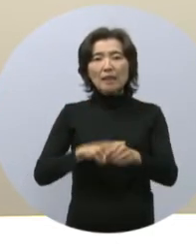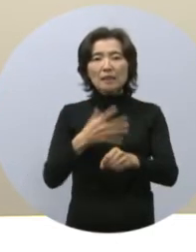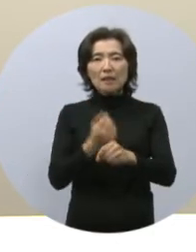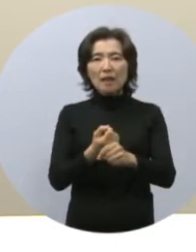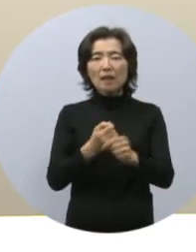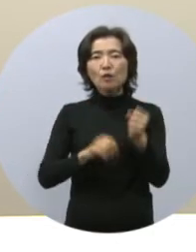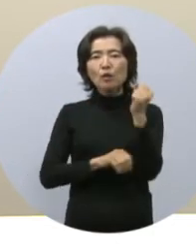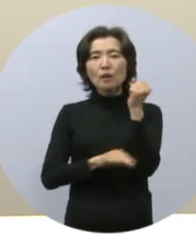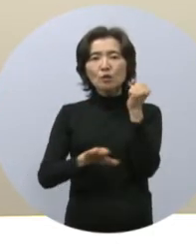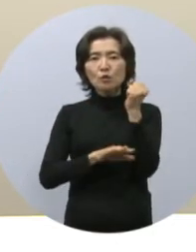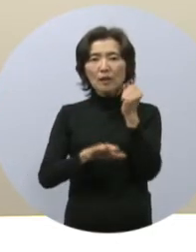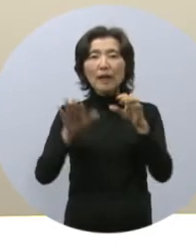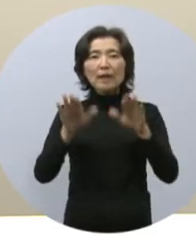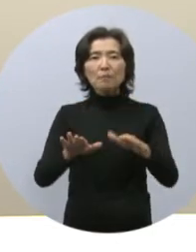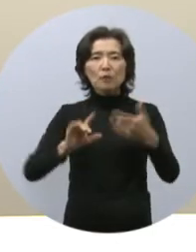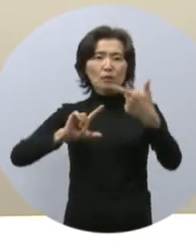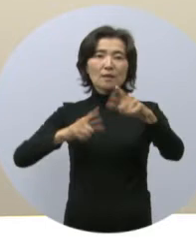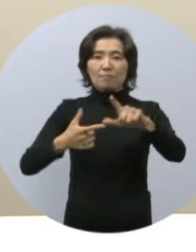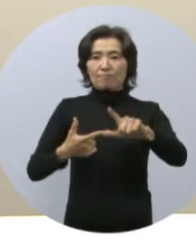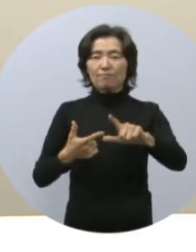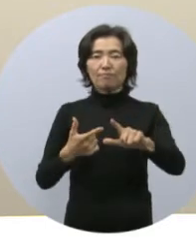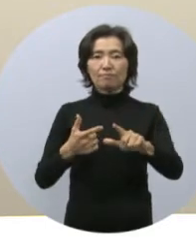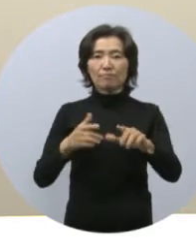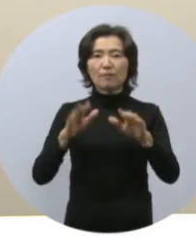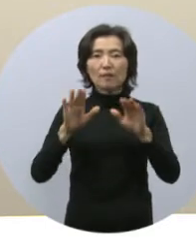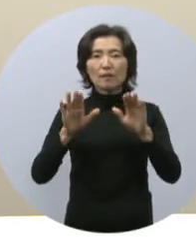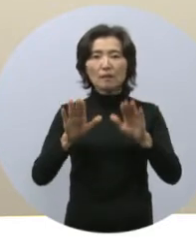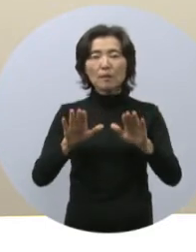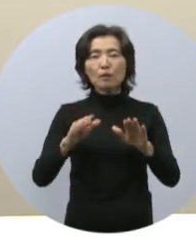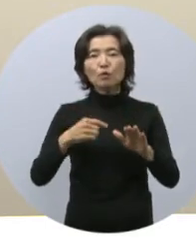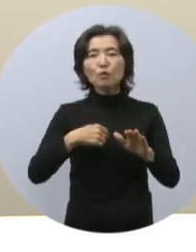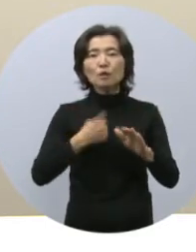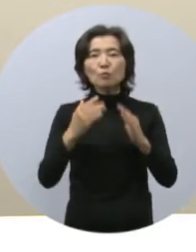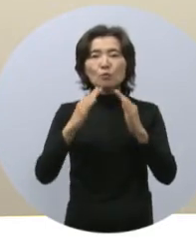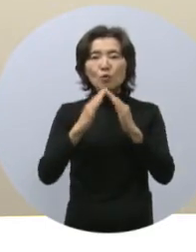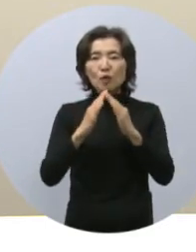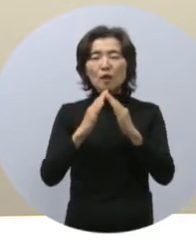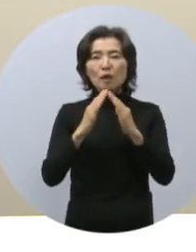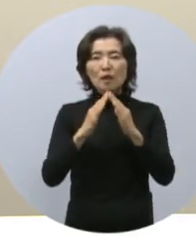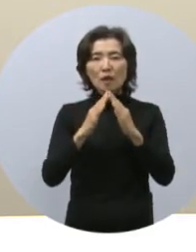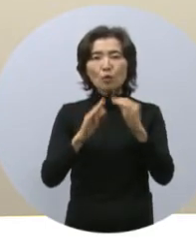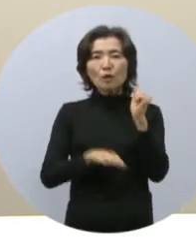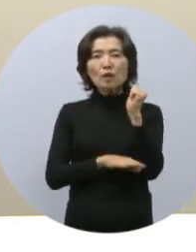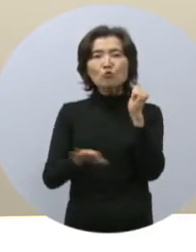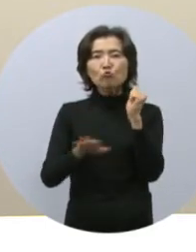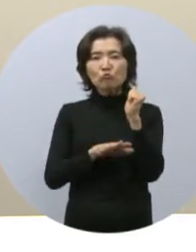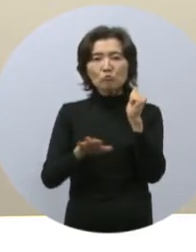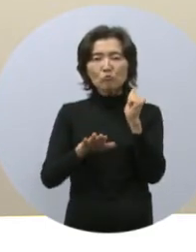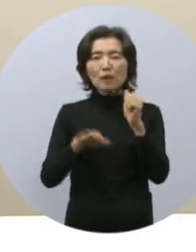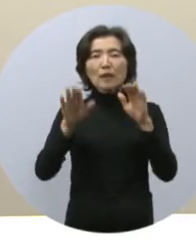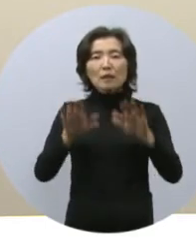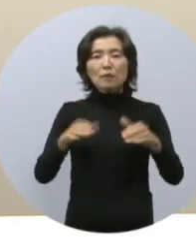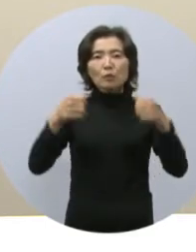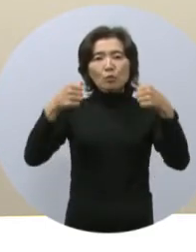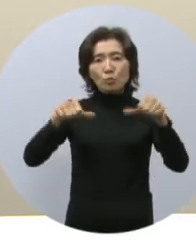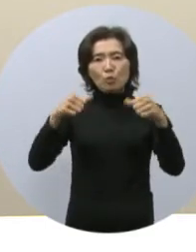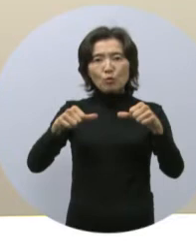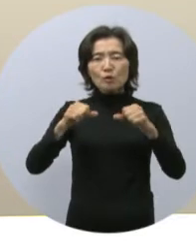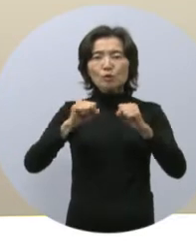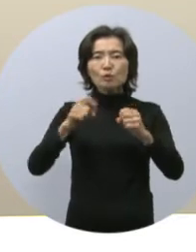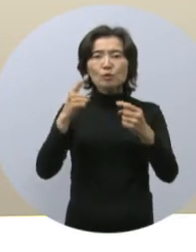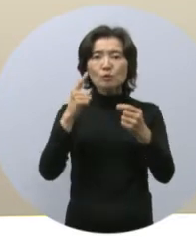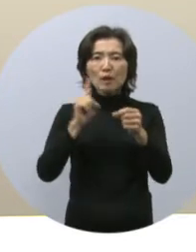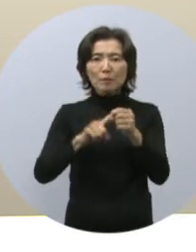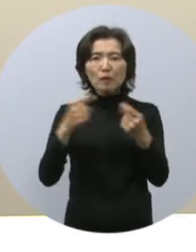の基準とは異なっていました。そこでご自宅の耐震性が現在の基準と同等にするための改修を